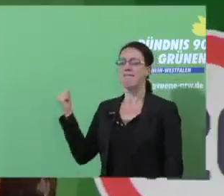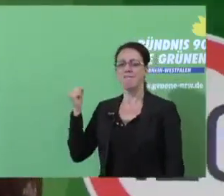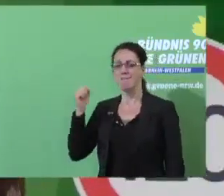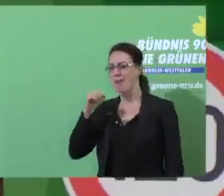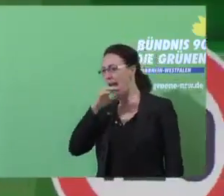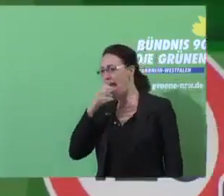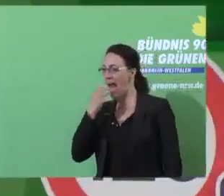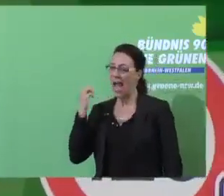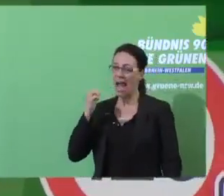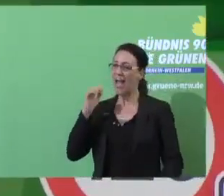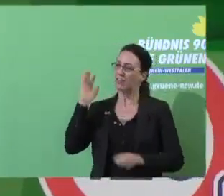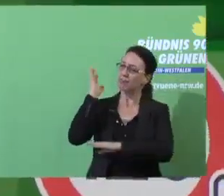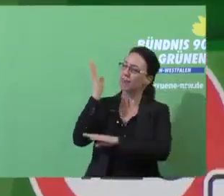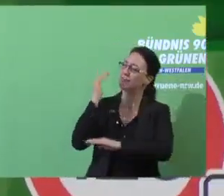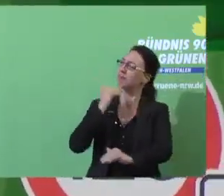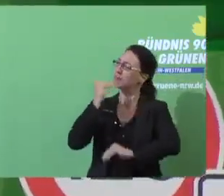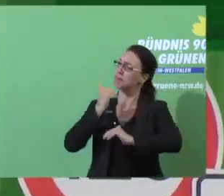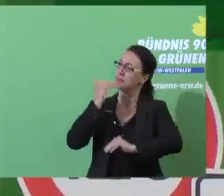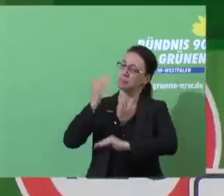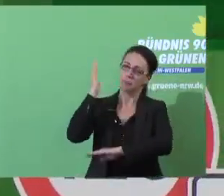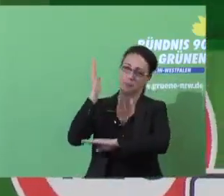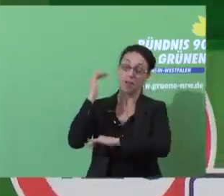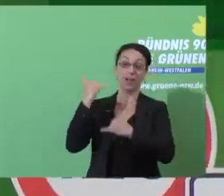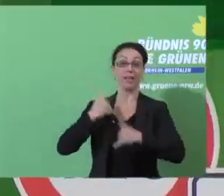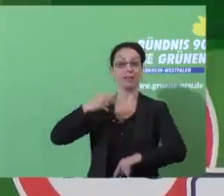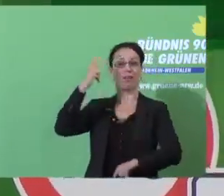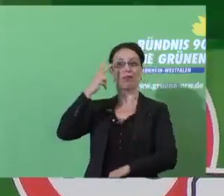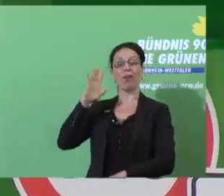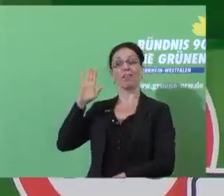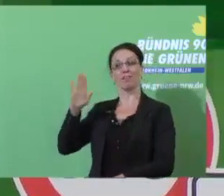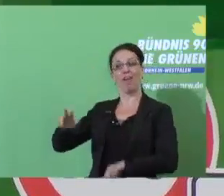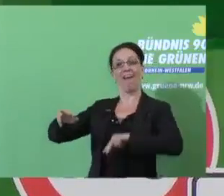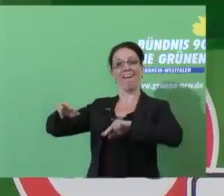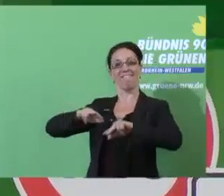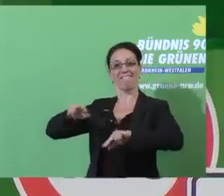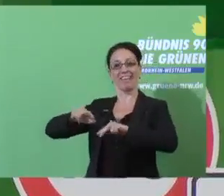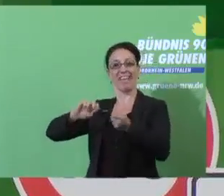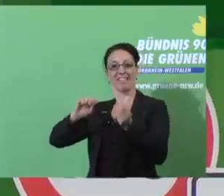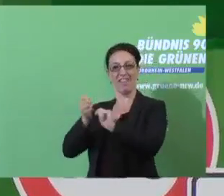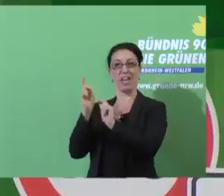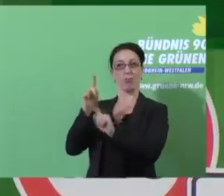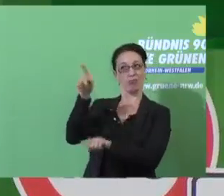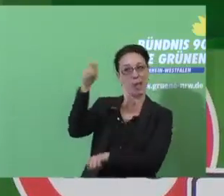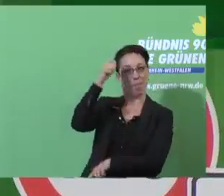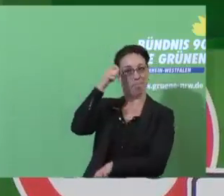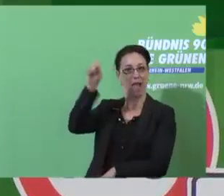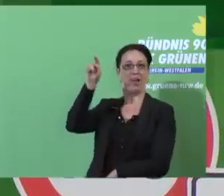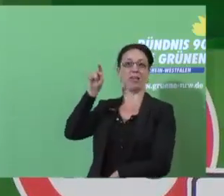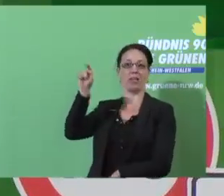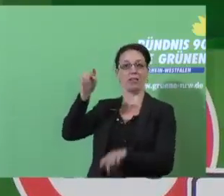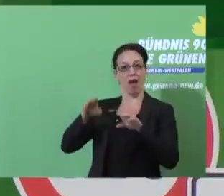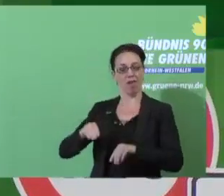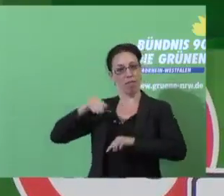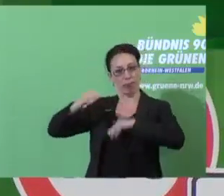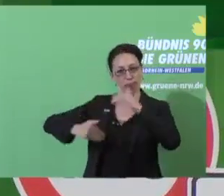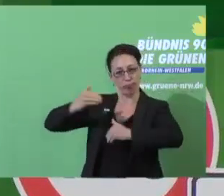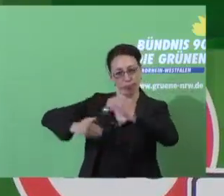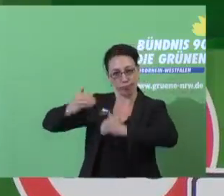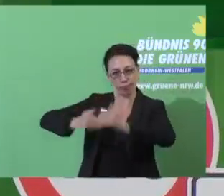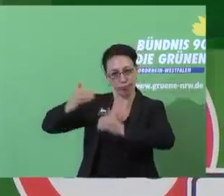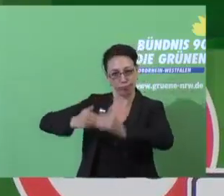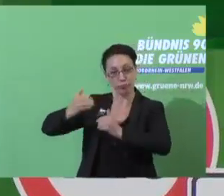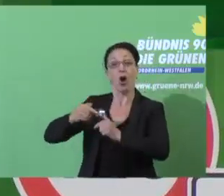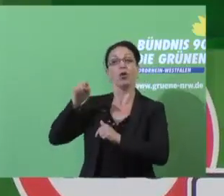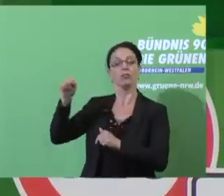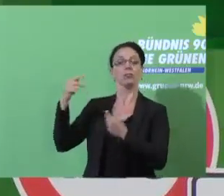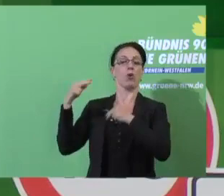wohl verstanden, bei dir ist die Verkehrswende in Berlin mit vielen anderen Kolleginnen und Kollegen aus Nordrhein-Westfalen in guten